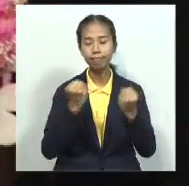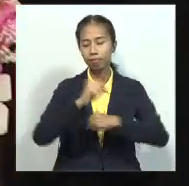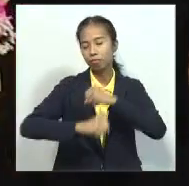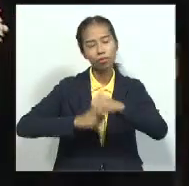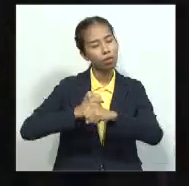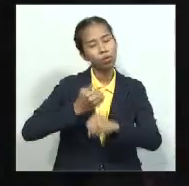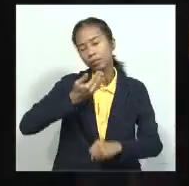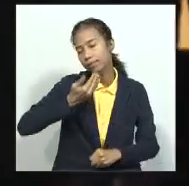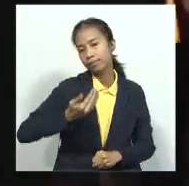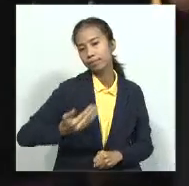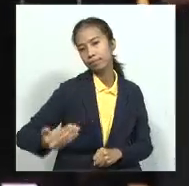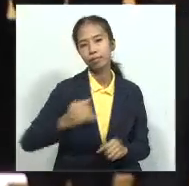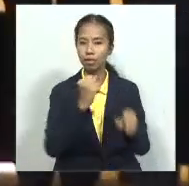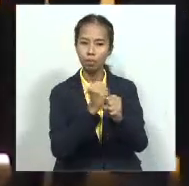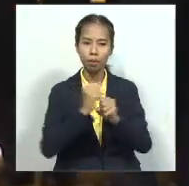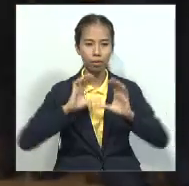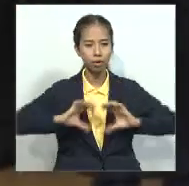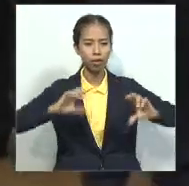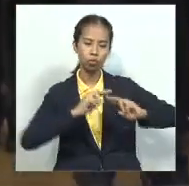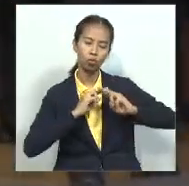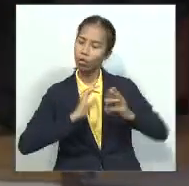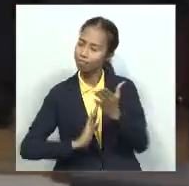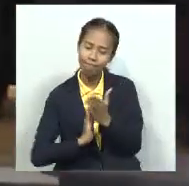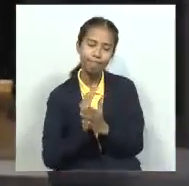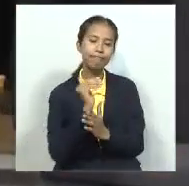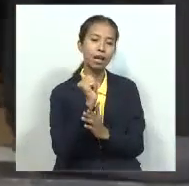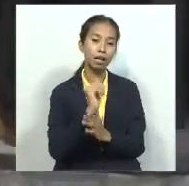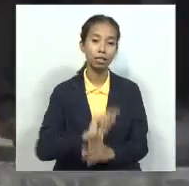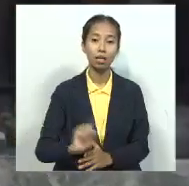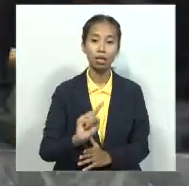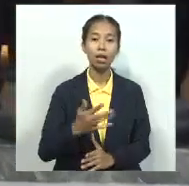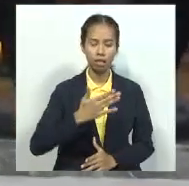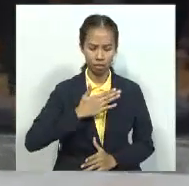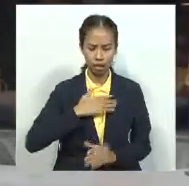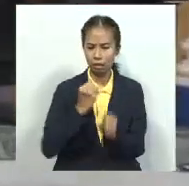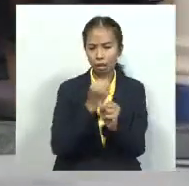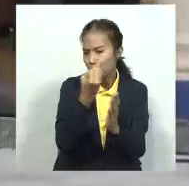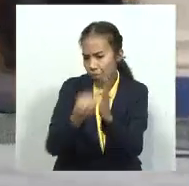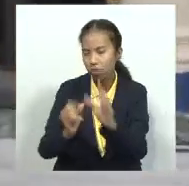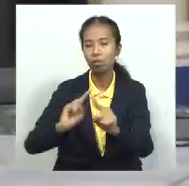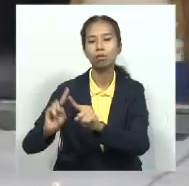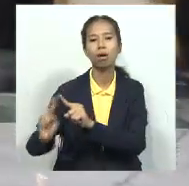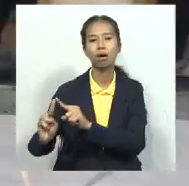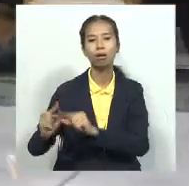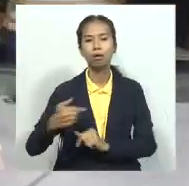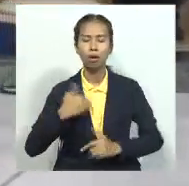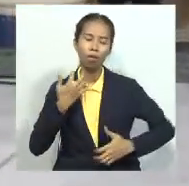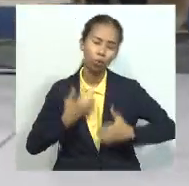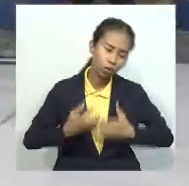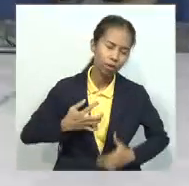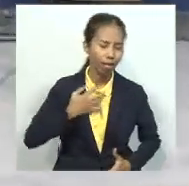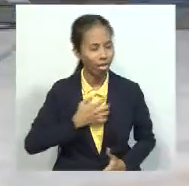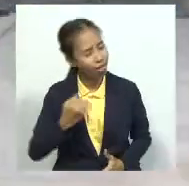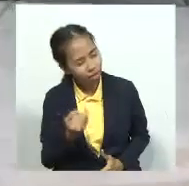ยาวนะครับประสบความสำเร็จทั้งราชการและส่วนตัวตลอดไปสิ่งใดก็ตามที่ผมได้ก้าวล่วงท่านไปนะบุญติดบ้างอะไรบ้